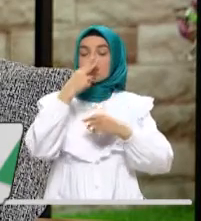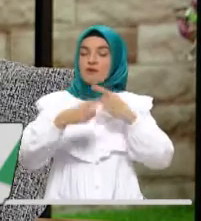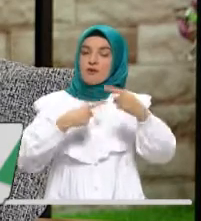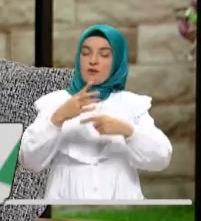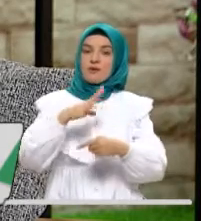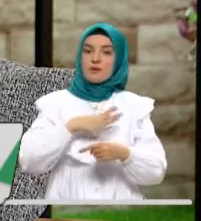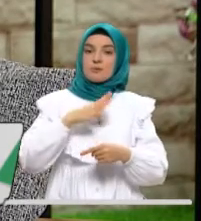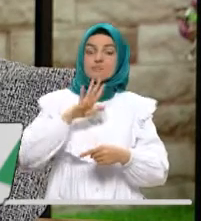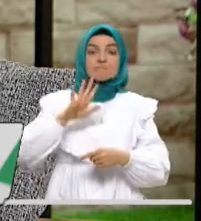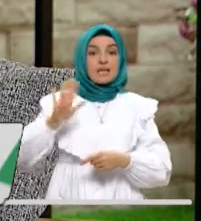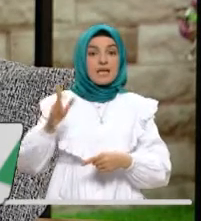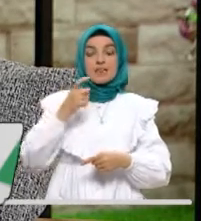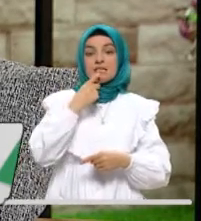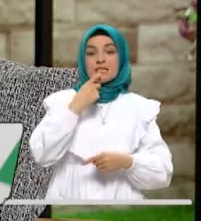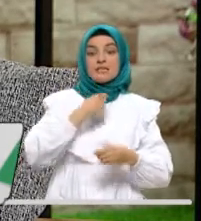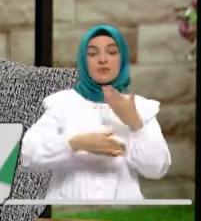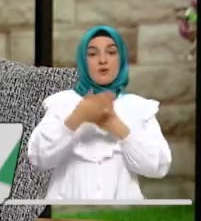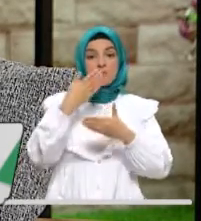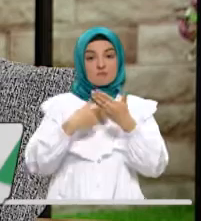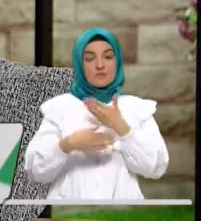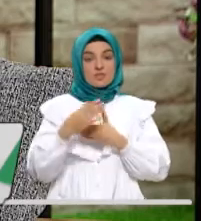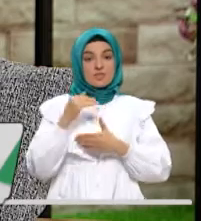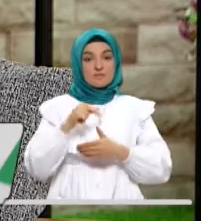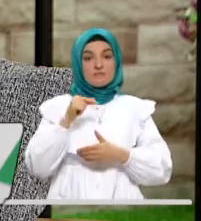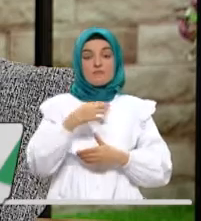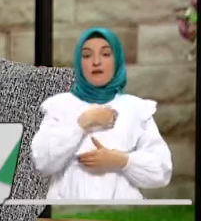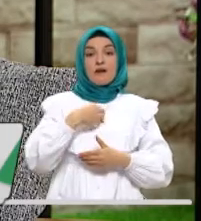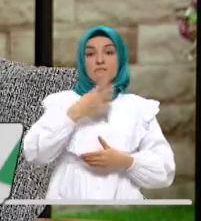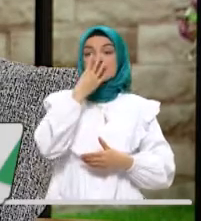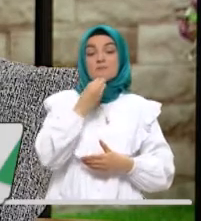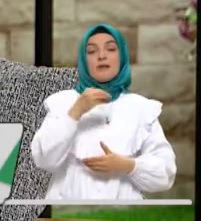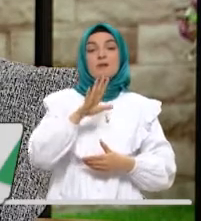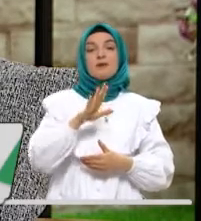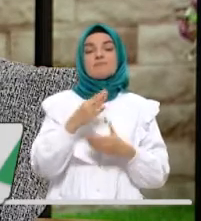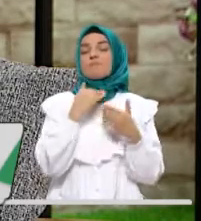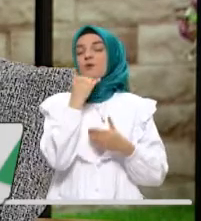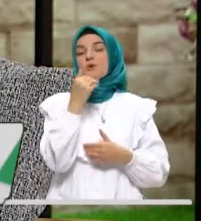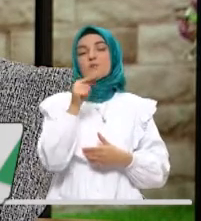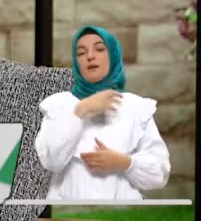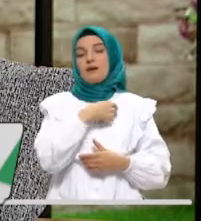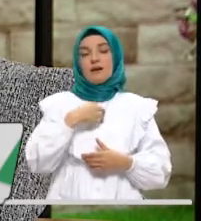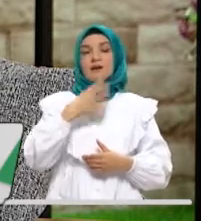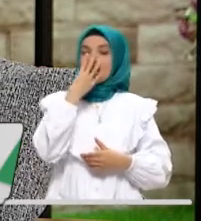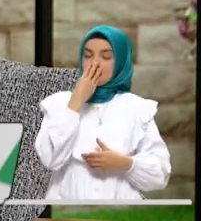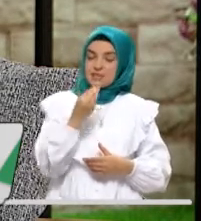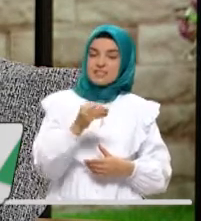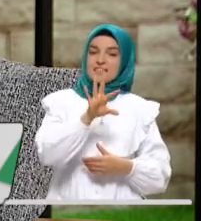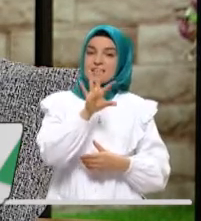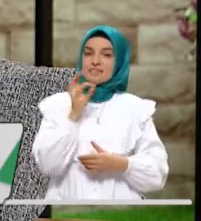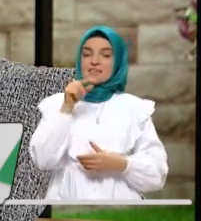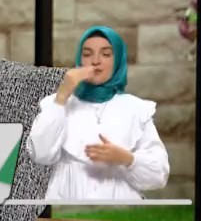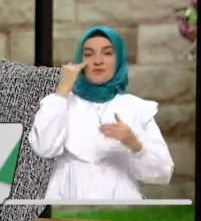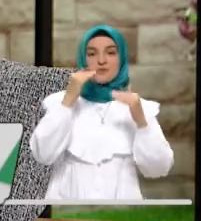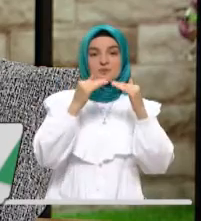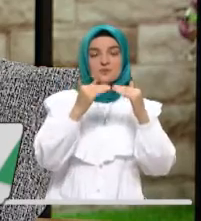50 yıl önceye falan gidelim belki günümüzde de vardır. Evet. Anne beğenmezse olmaz. Anne seçecek, anne uygun görecek. O dönemlerde de